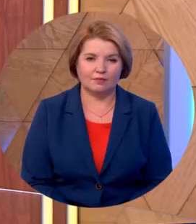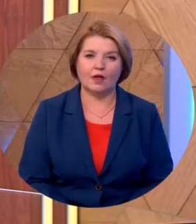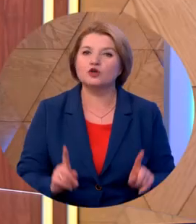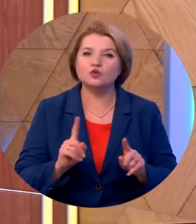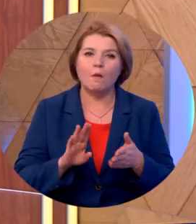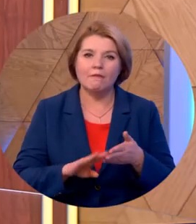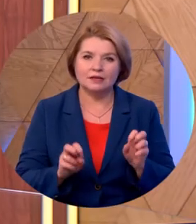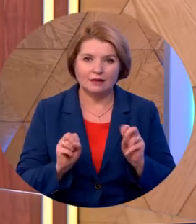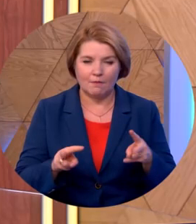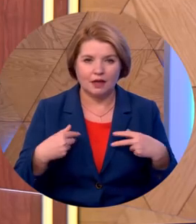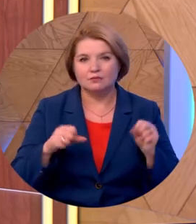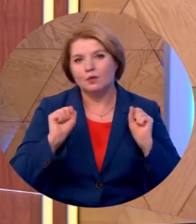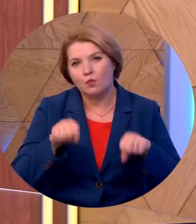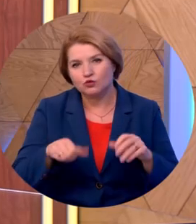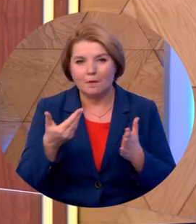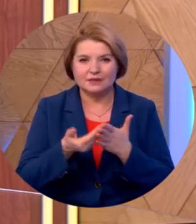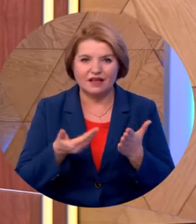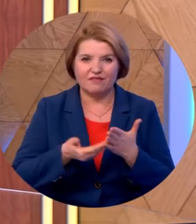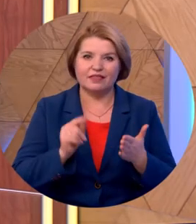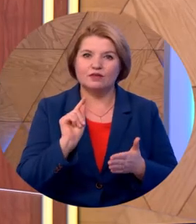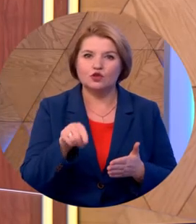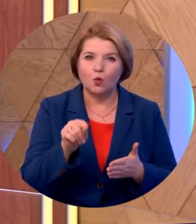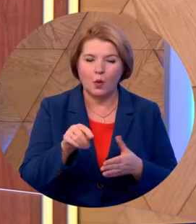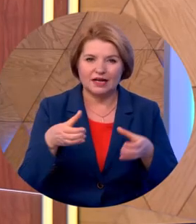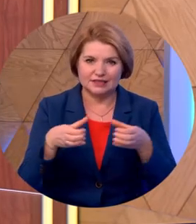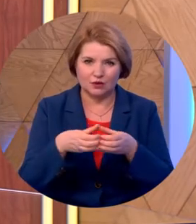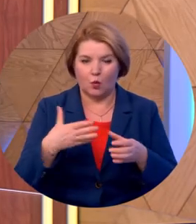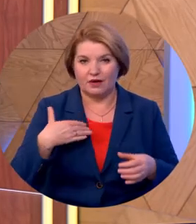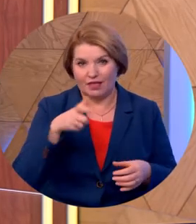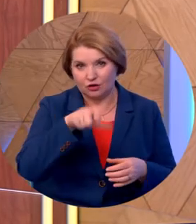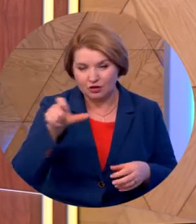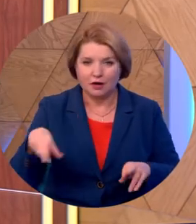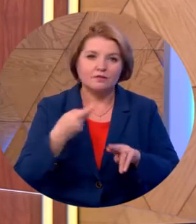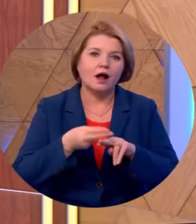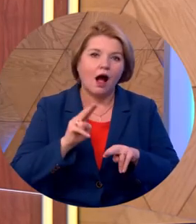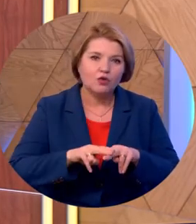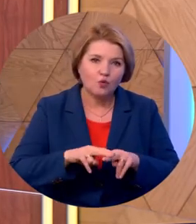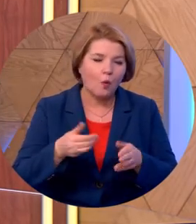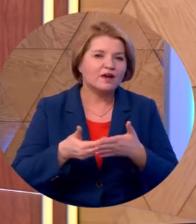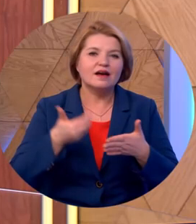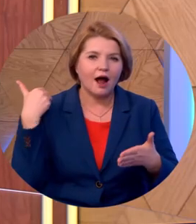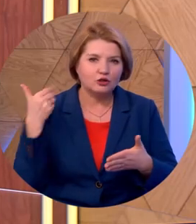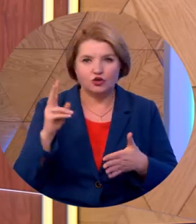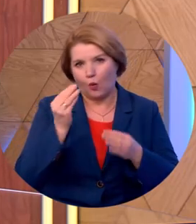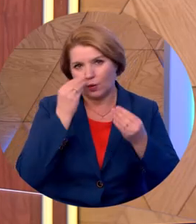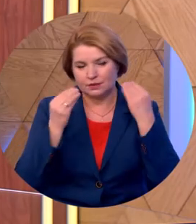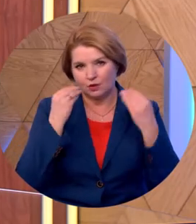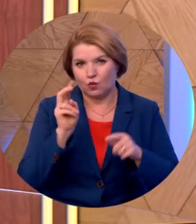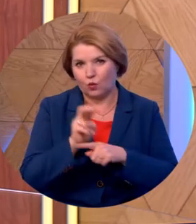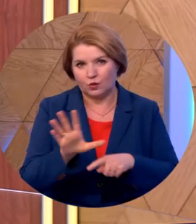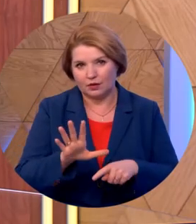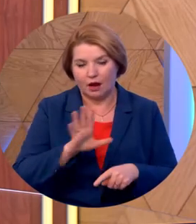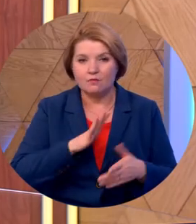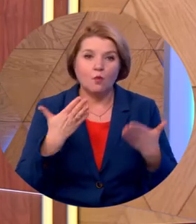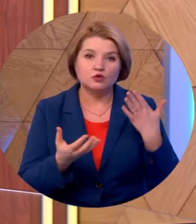безопасное мы можем посоветовать той категории наших зрителей которые до этого косметологу часто не ходили Может быть тогда просто